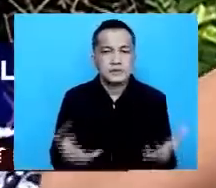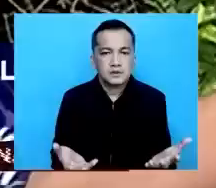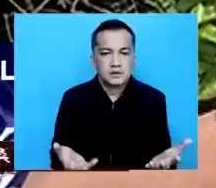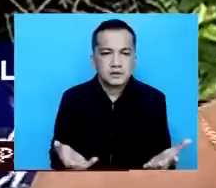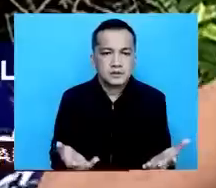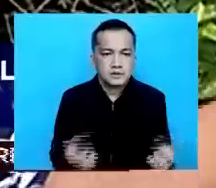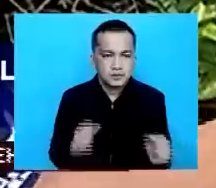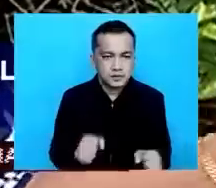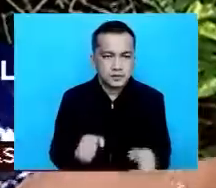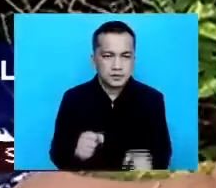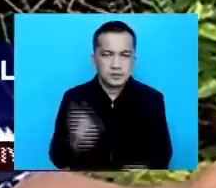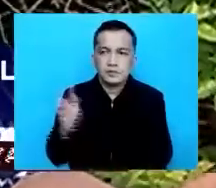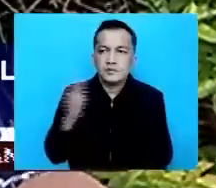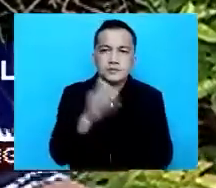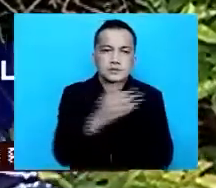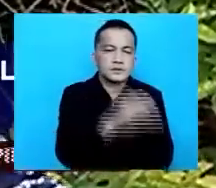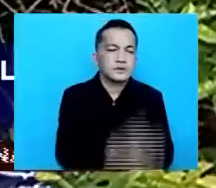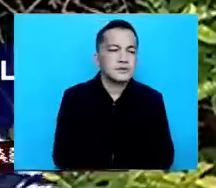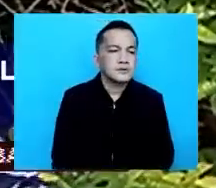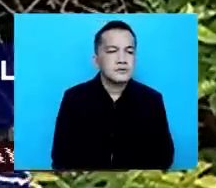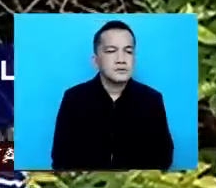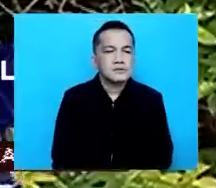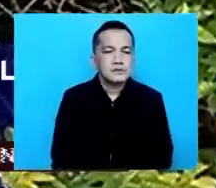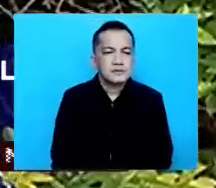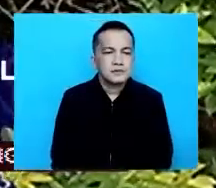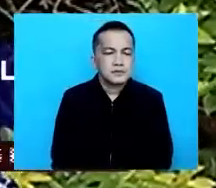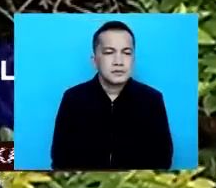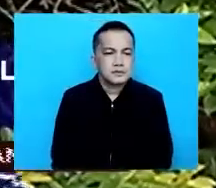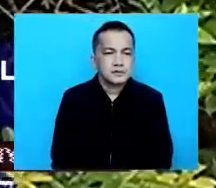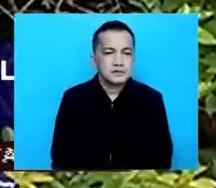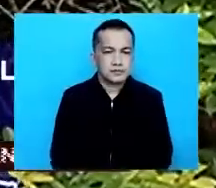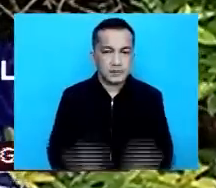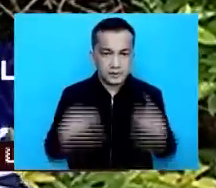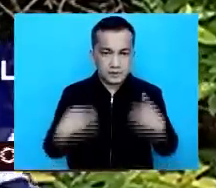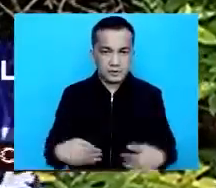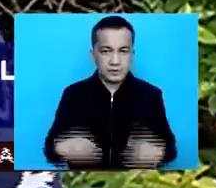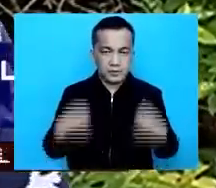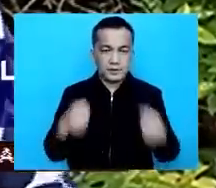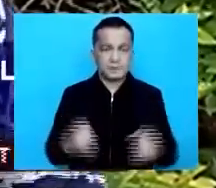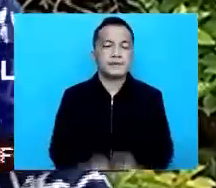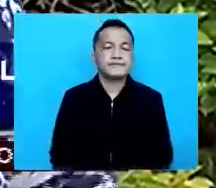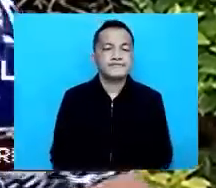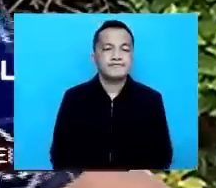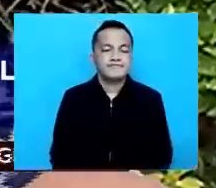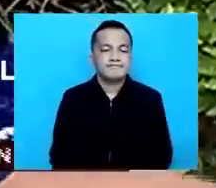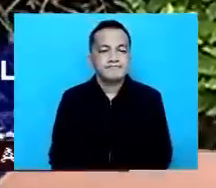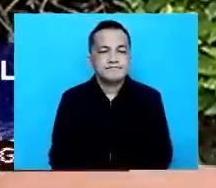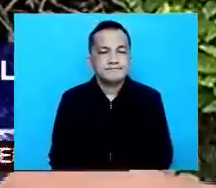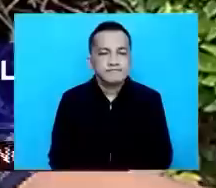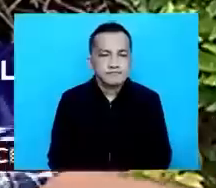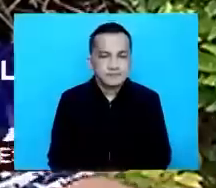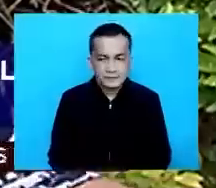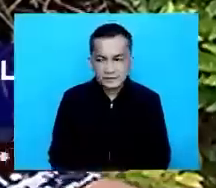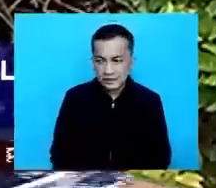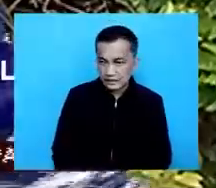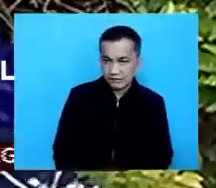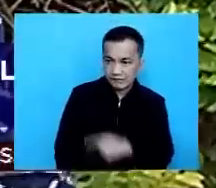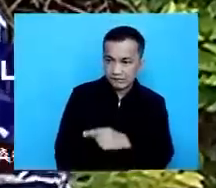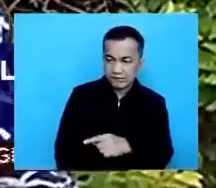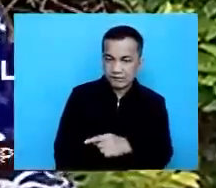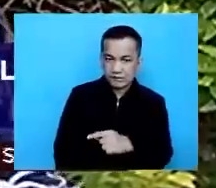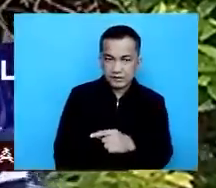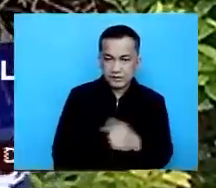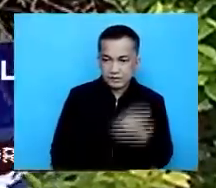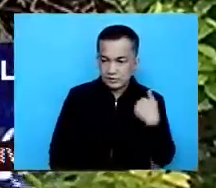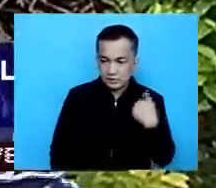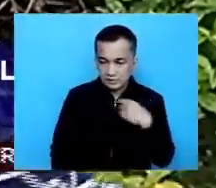Pwede ka bang pumunta kung saan-saan na maano pa yung ano mo katawan. Hindi unless na hindi katulad nung 65